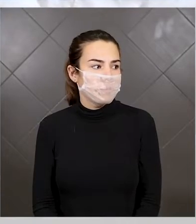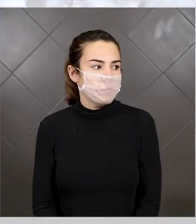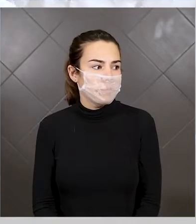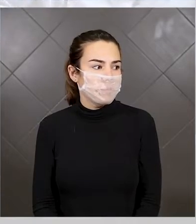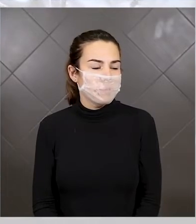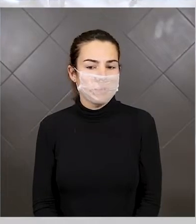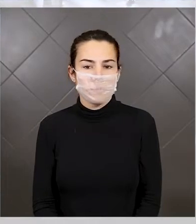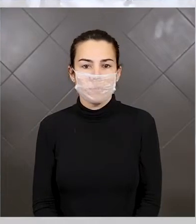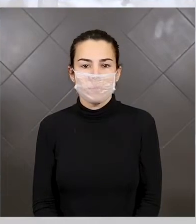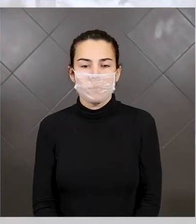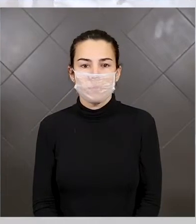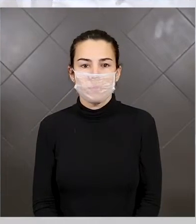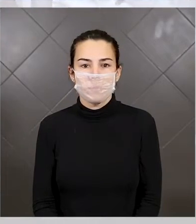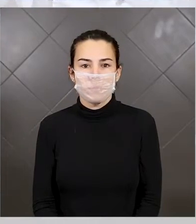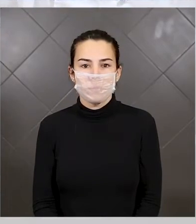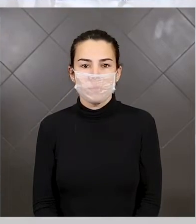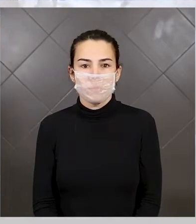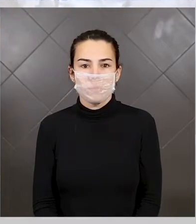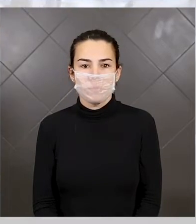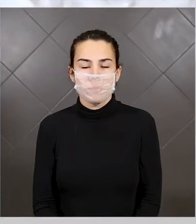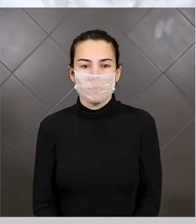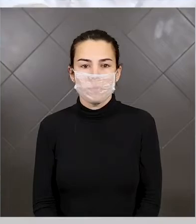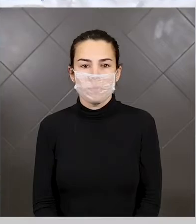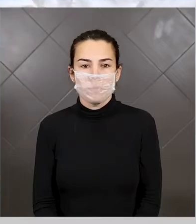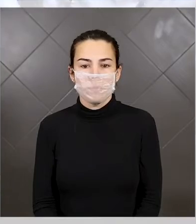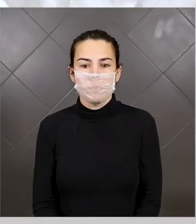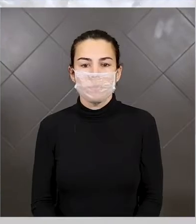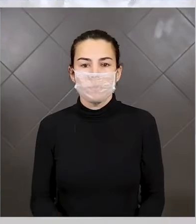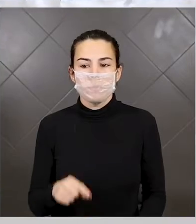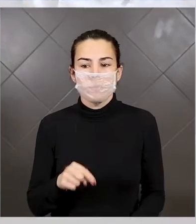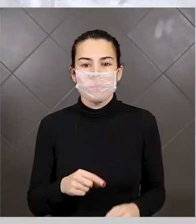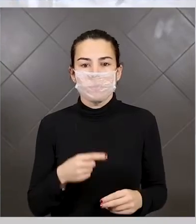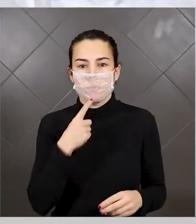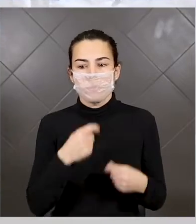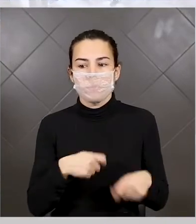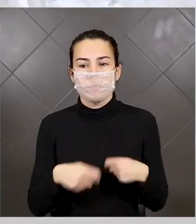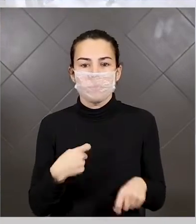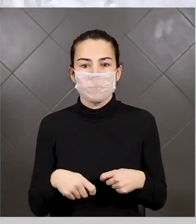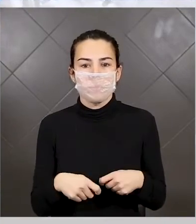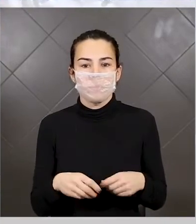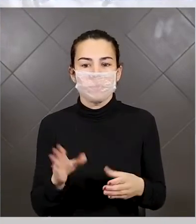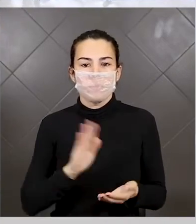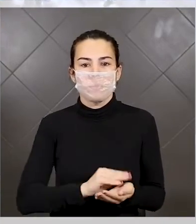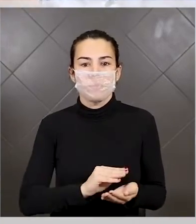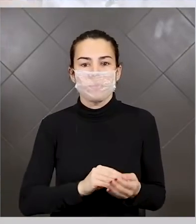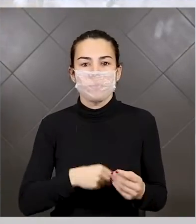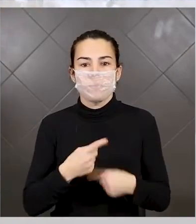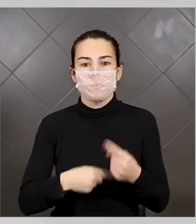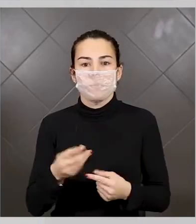utilitzem plàstic, però aquest plàstic a casa el reutilitzem. El netejam, el secam i el tornem a utilitzar.